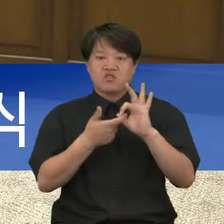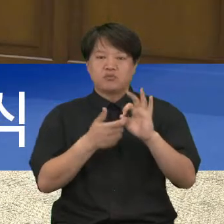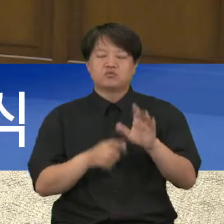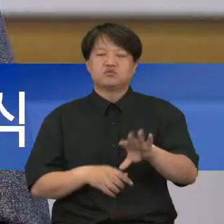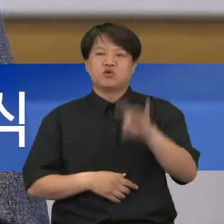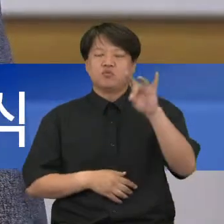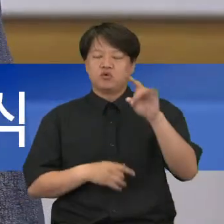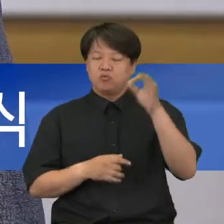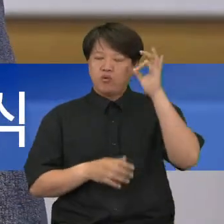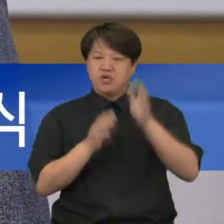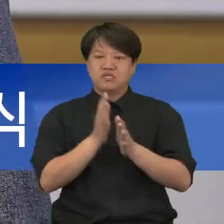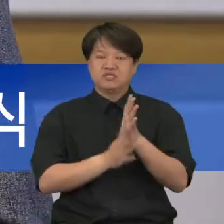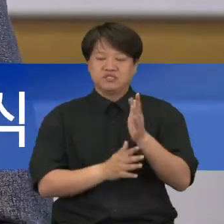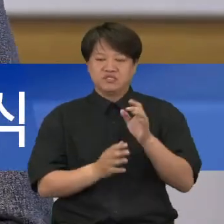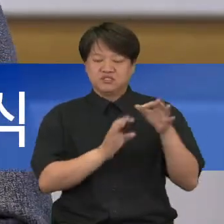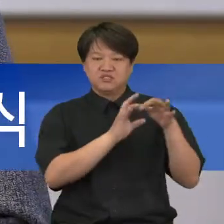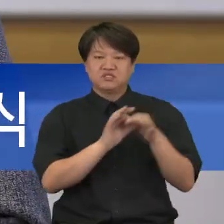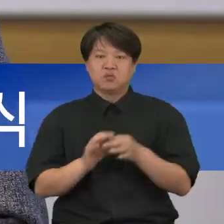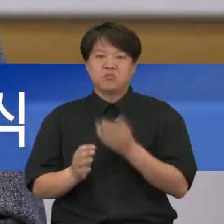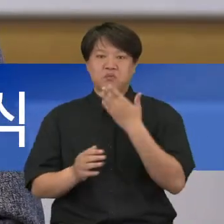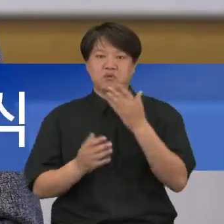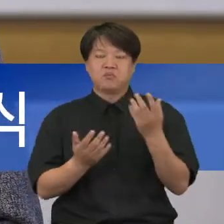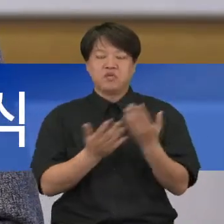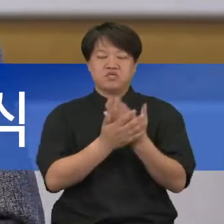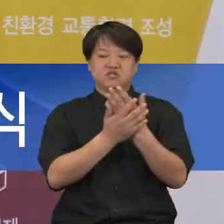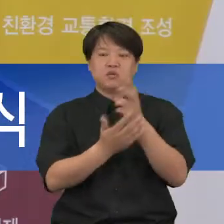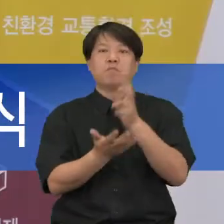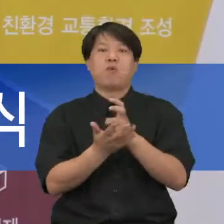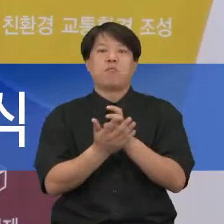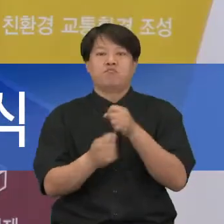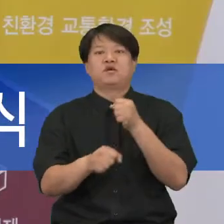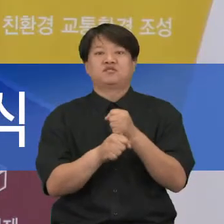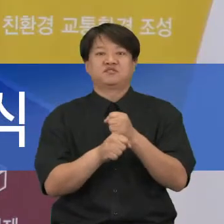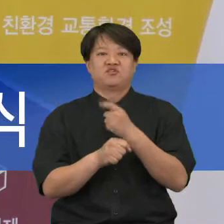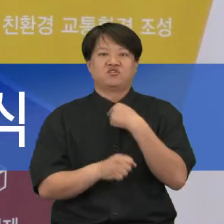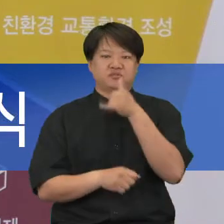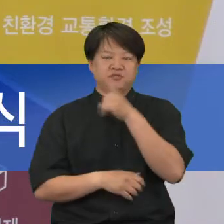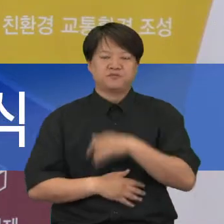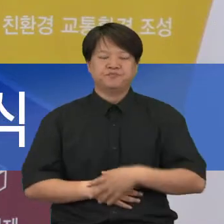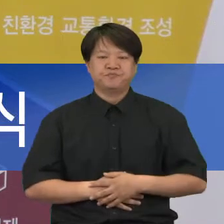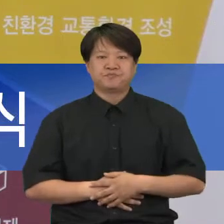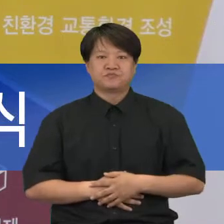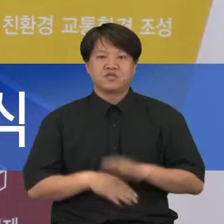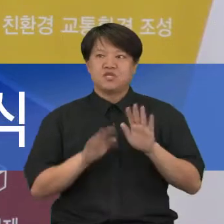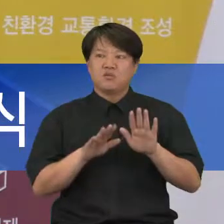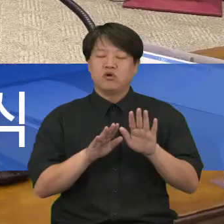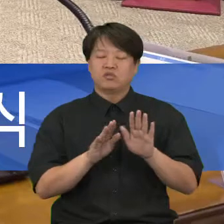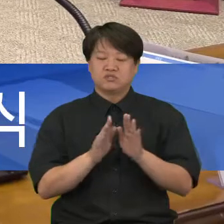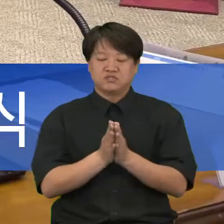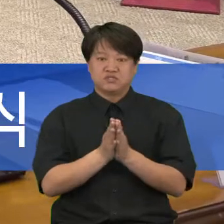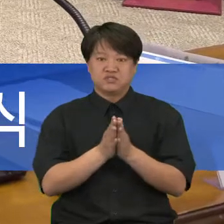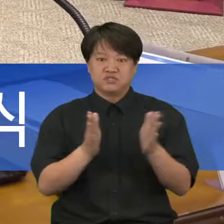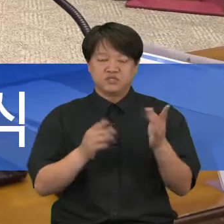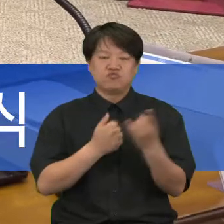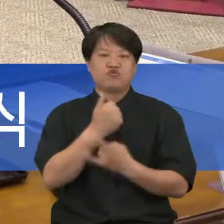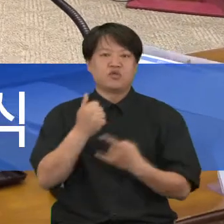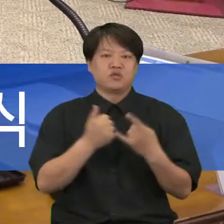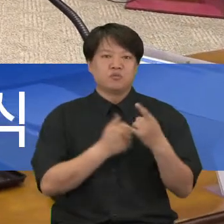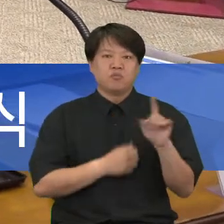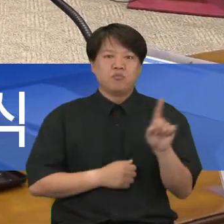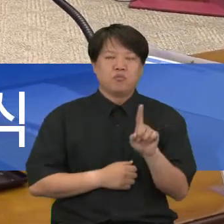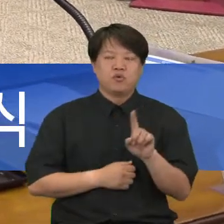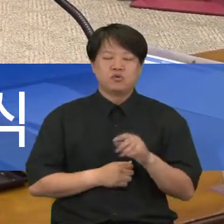최초로 포항시 지속가능 발전 기본 조례를 제정해 제도를 마련한 바 있습니다. 이번에 출범한 포항시